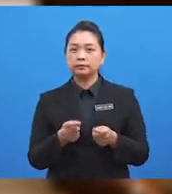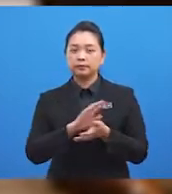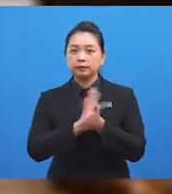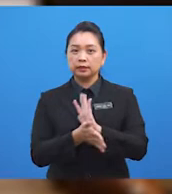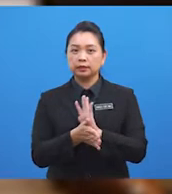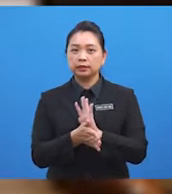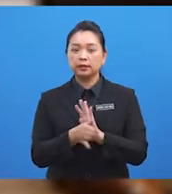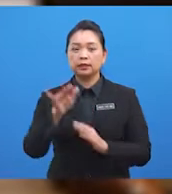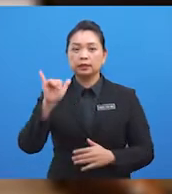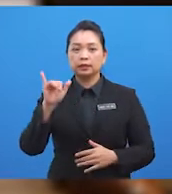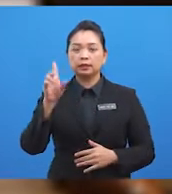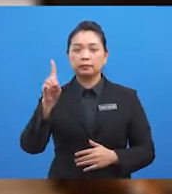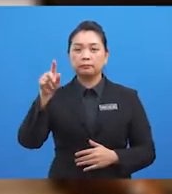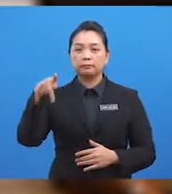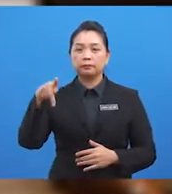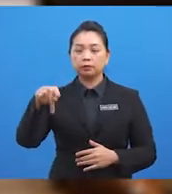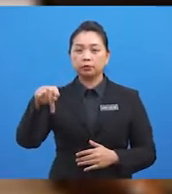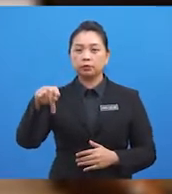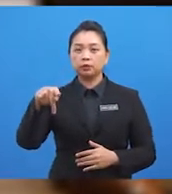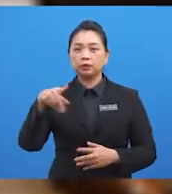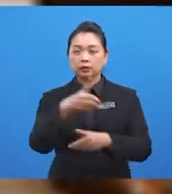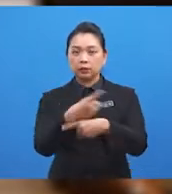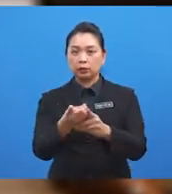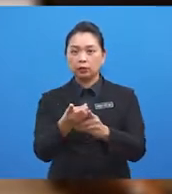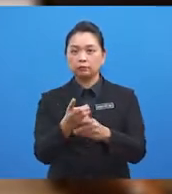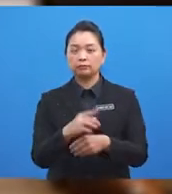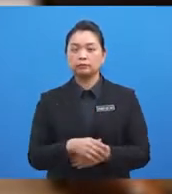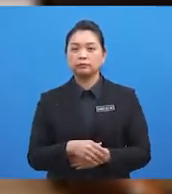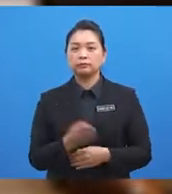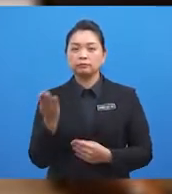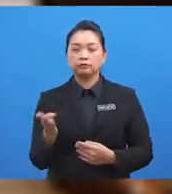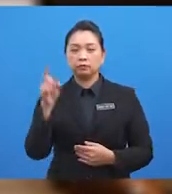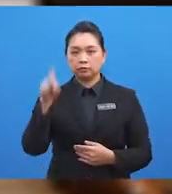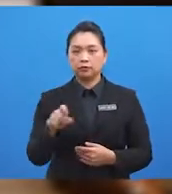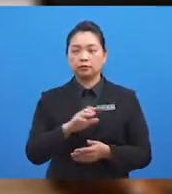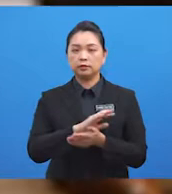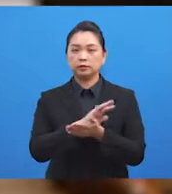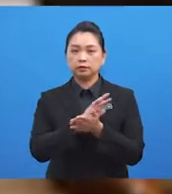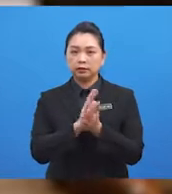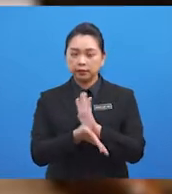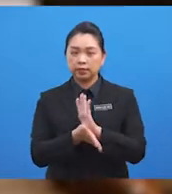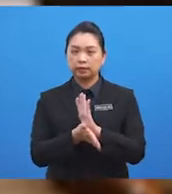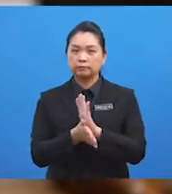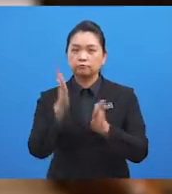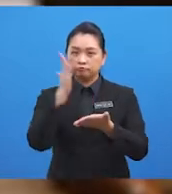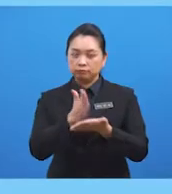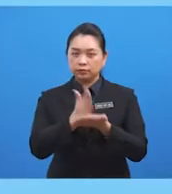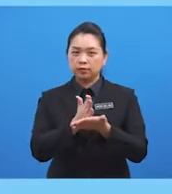Negara atau Dewan Rakyat, beliau hendaklah berhenti menjadi ahli Dewan Undangan Negeri.